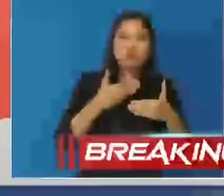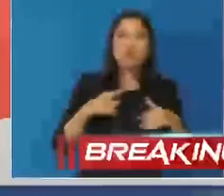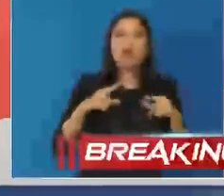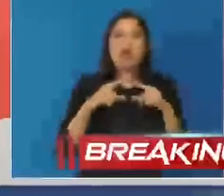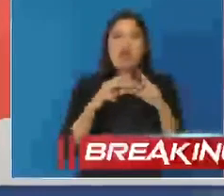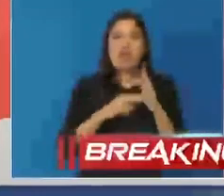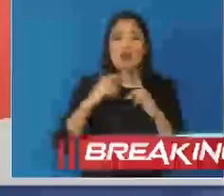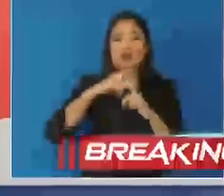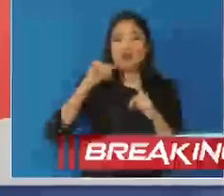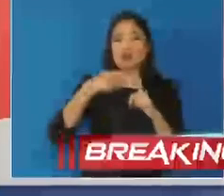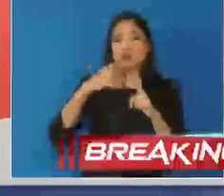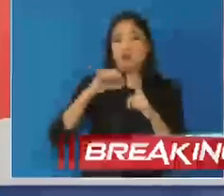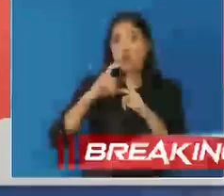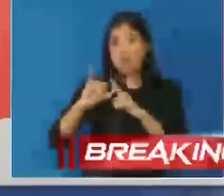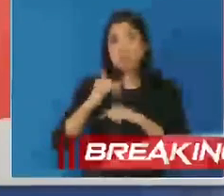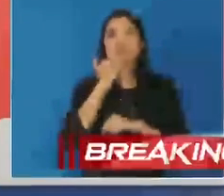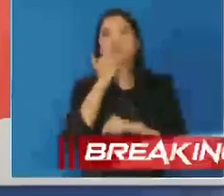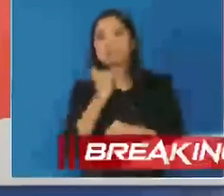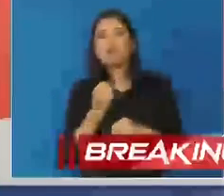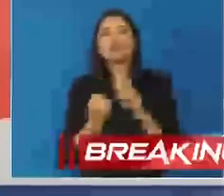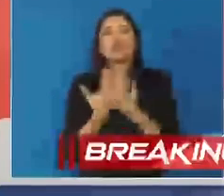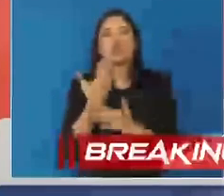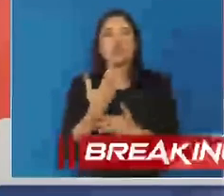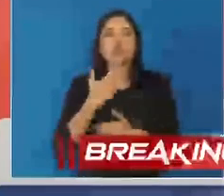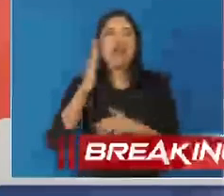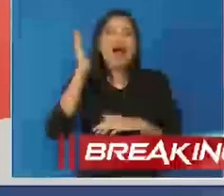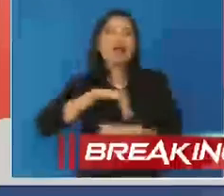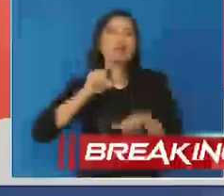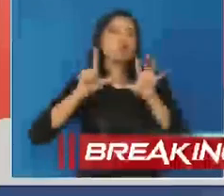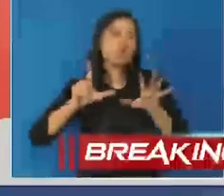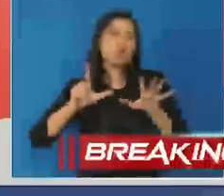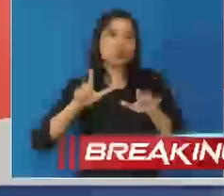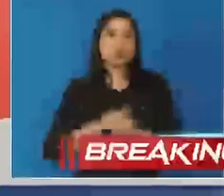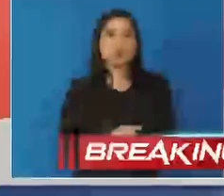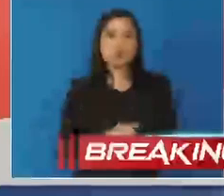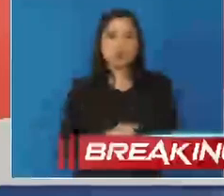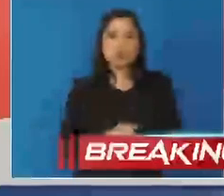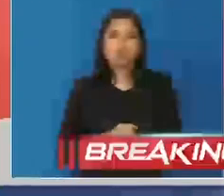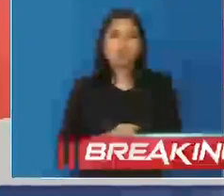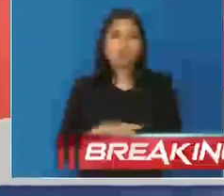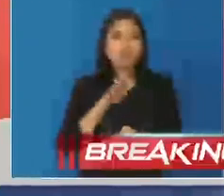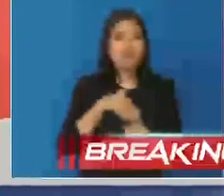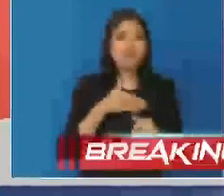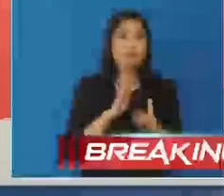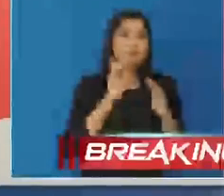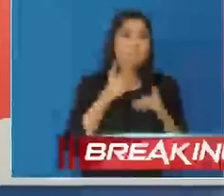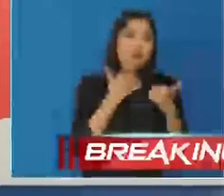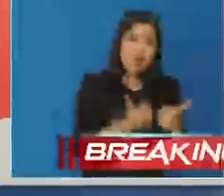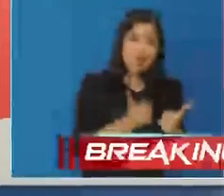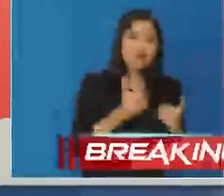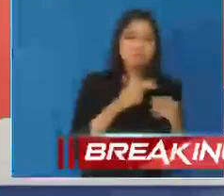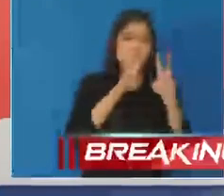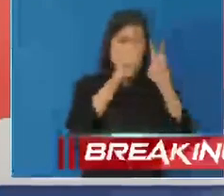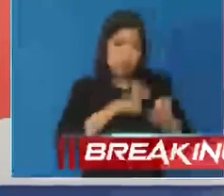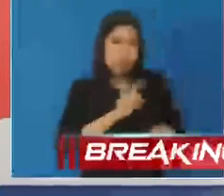setelah hari Hai Oleh karena itu seharusnya dilakukan pemeriksaan ulang pada tujuh hari kemudian dari